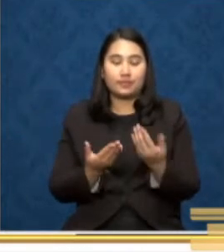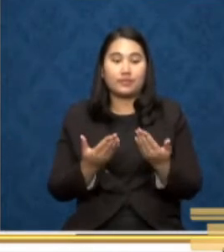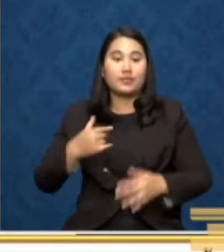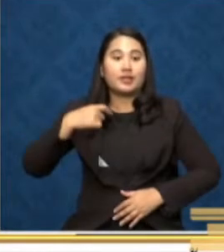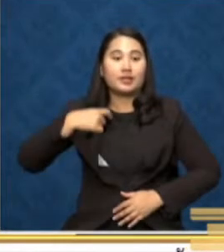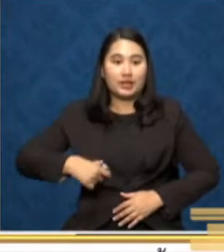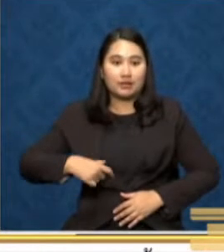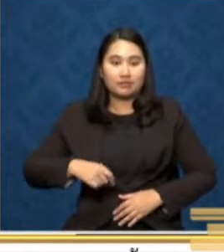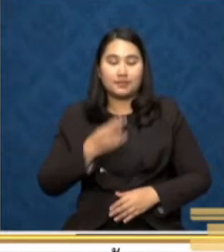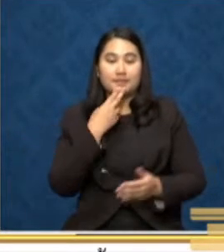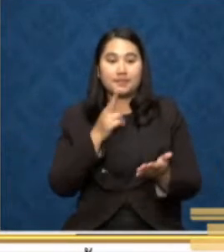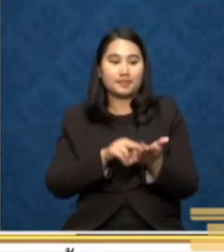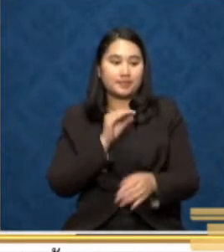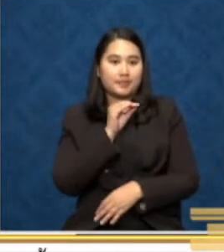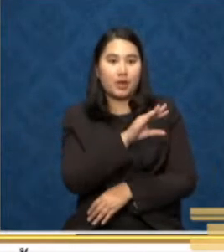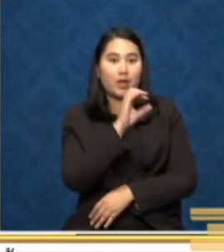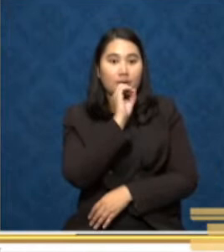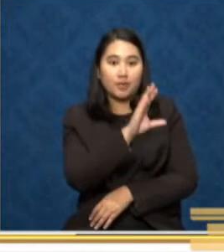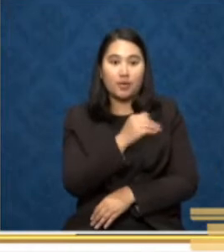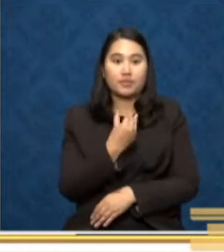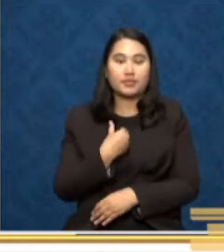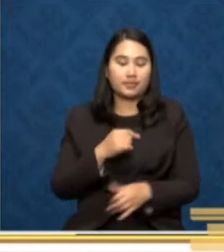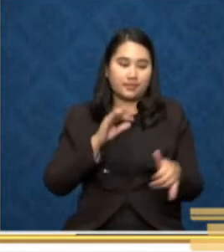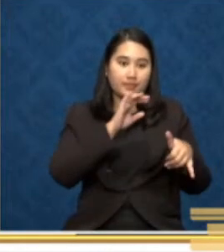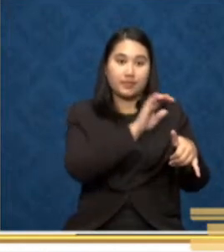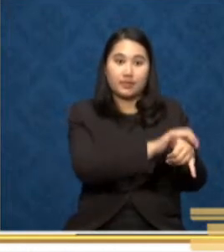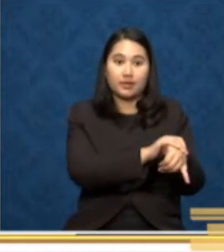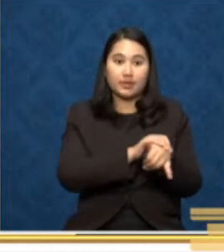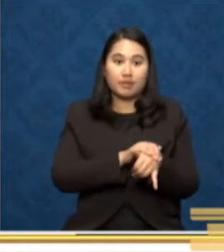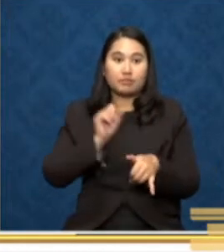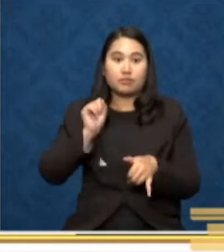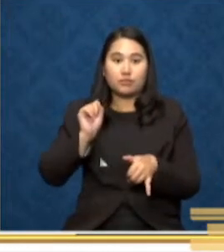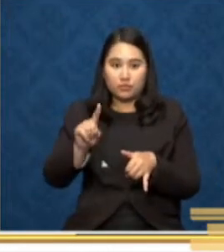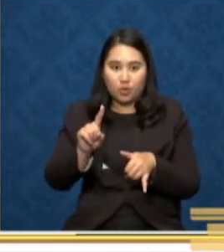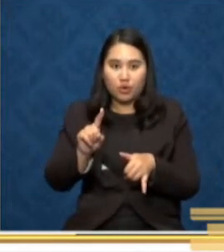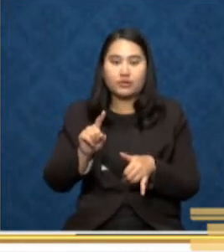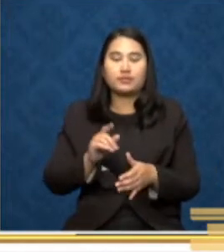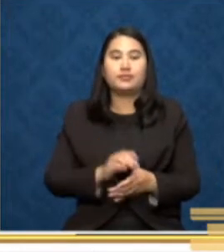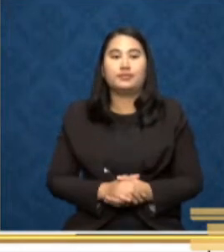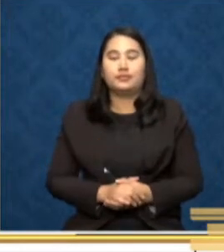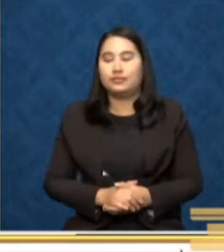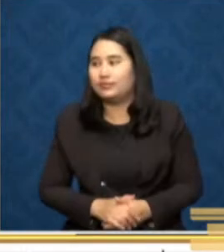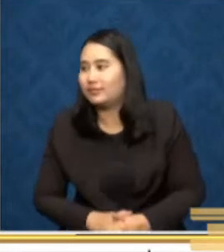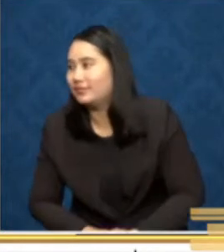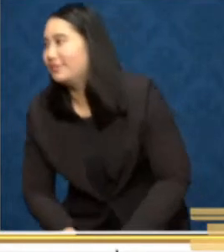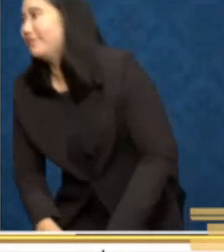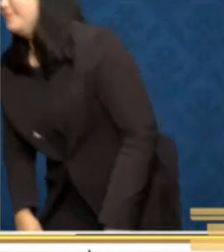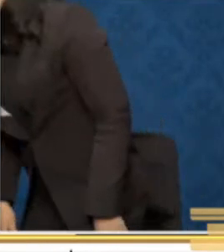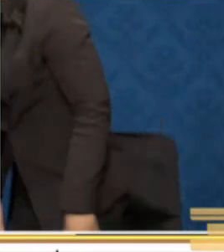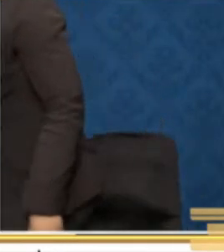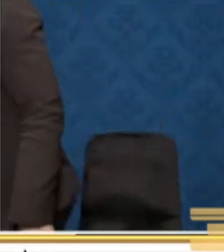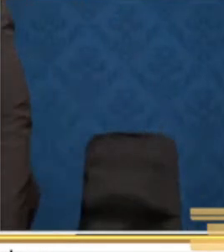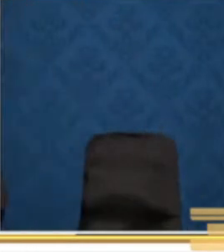กุมโดยที่ไม่มีหมายศาลหรือจับกลุ่มโดยพละการหรือที่เรียกว่า extrajudicial arrest นะคะการวิสามัญฆาตกรรมค่ะหรือว่